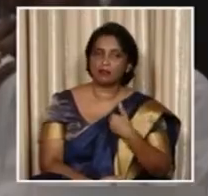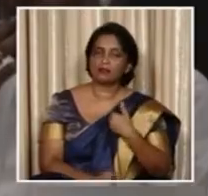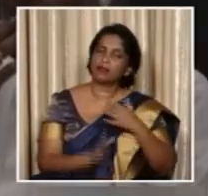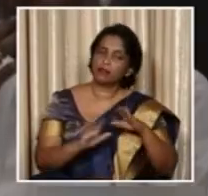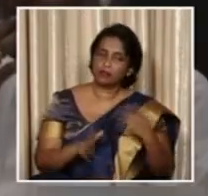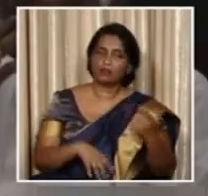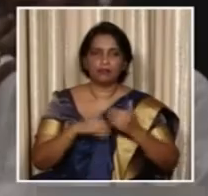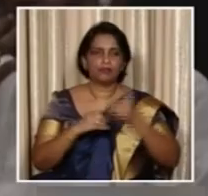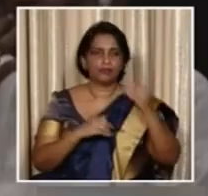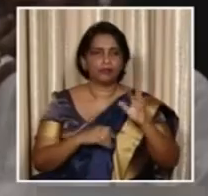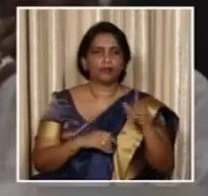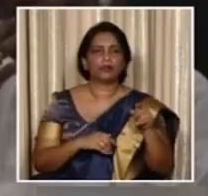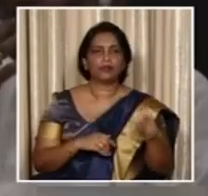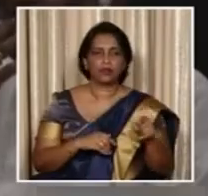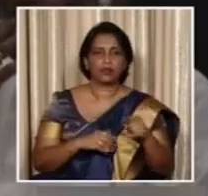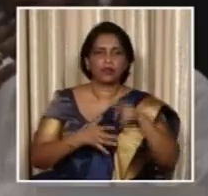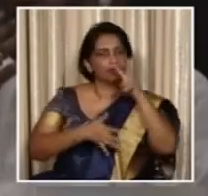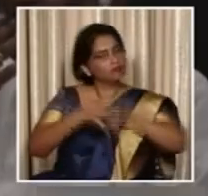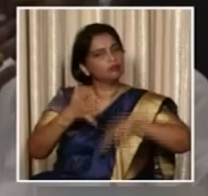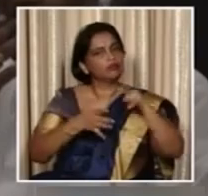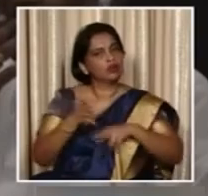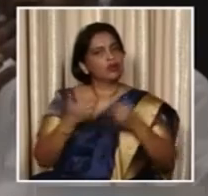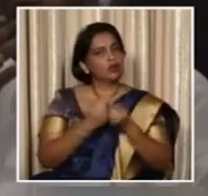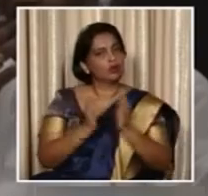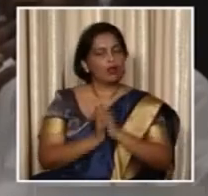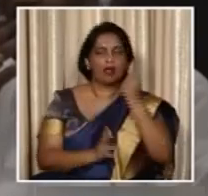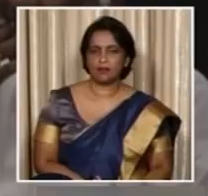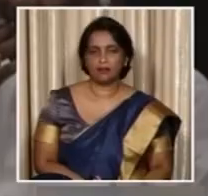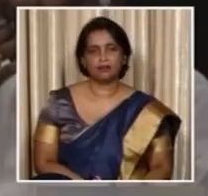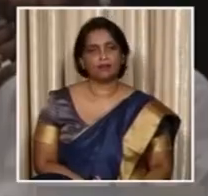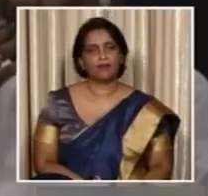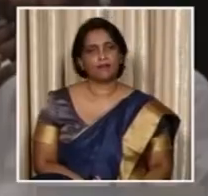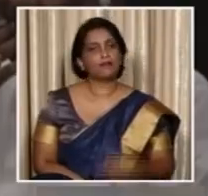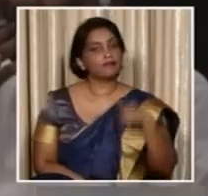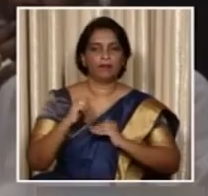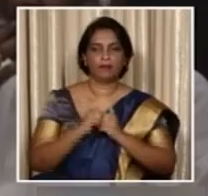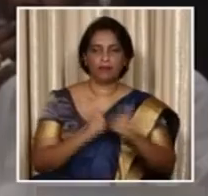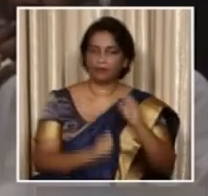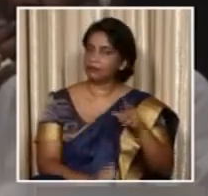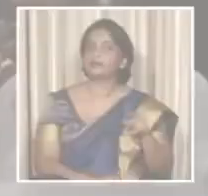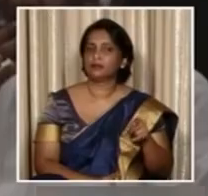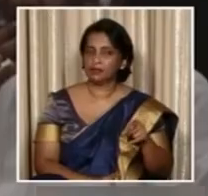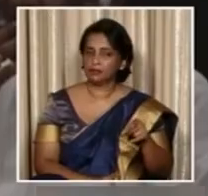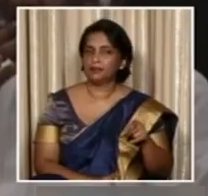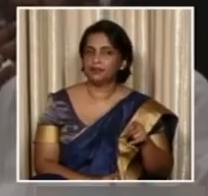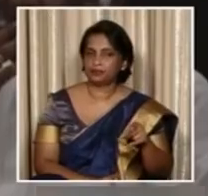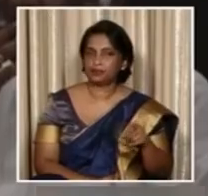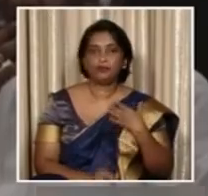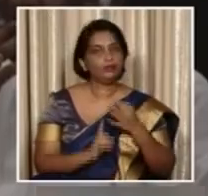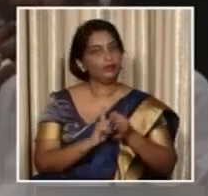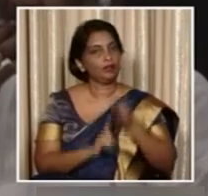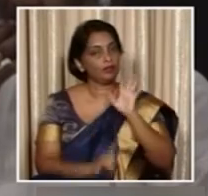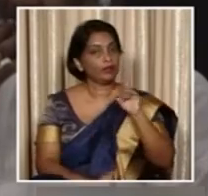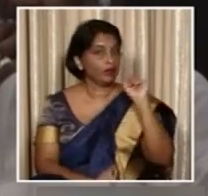යම් කාලයක් අවශ්‍ය වෙනවා මේක පරිශීලනය කළා තමන්ගේ මතය කියන්නේ ඒක කිසි වරදක් නැහැ මේ තියෙන තත්ත්වය අනුව අවසාන වශයෙන් ජනාධිපතිවරු විසින්